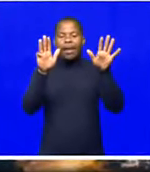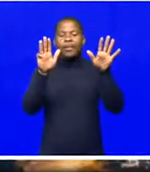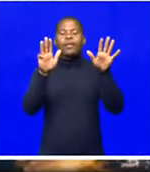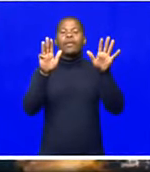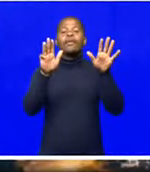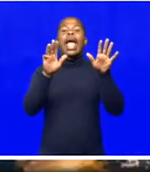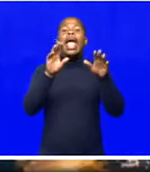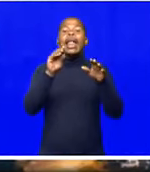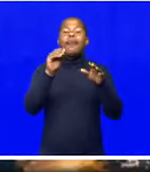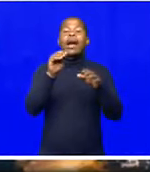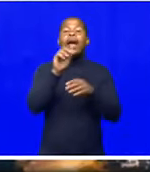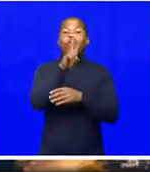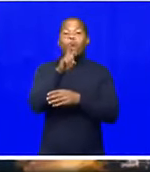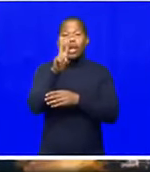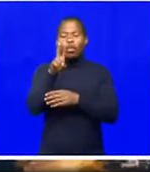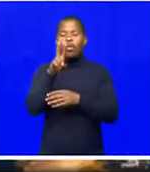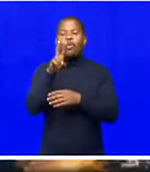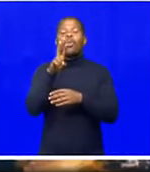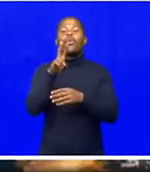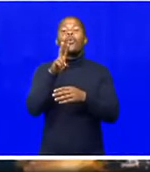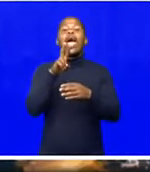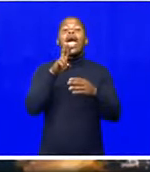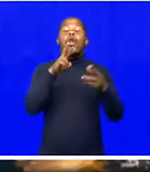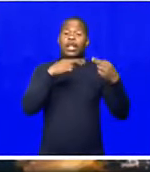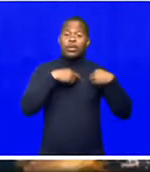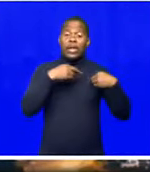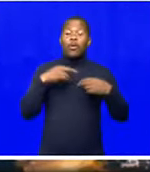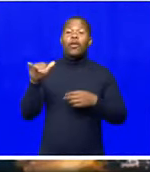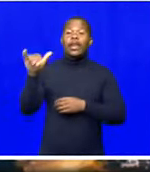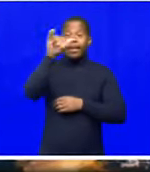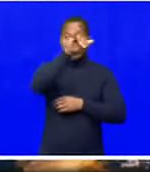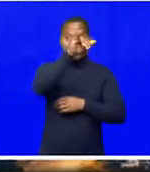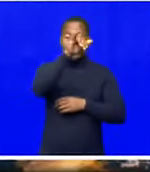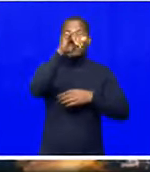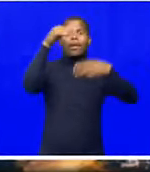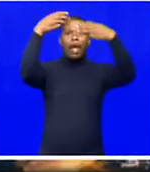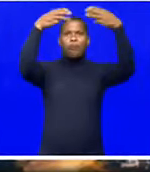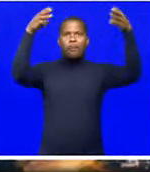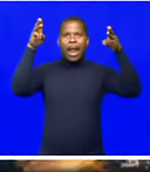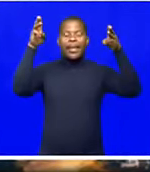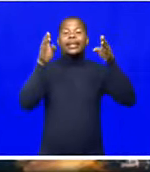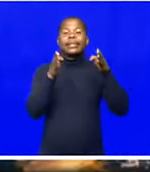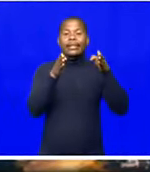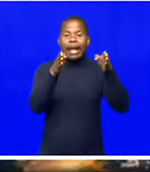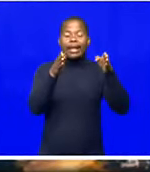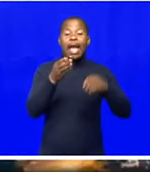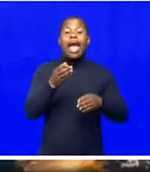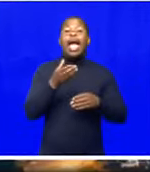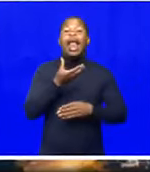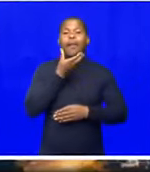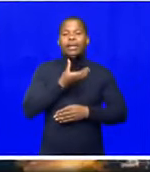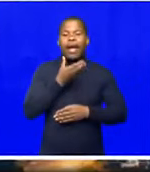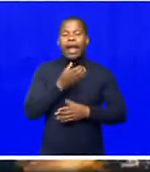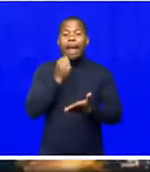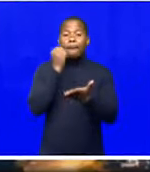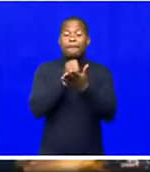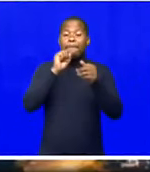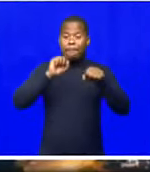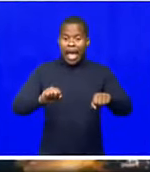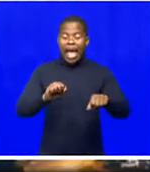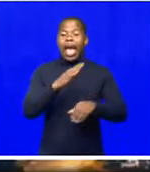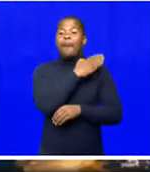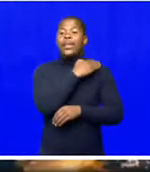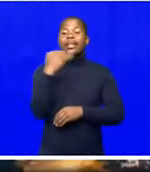Aviation Bill, Bill number 22 of 2019. Indvunayi techumana umfana nkosi sikhanyiso yithi ukuphasa kwalomthetho kutawuba